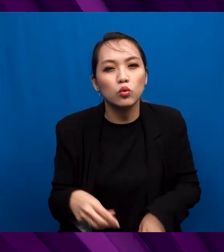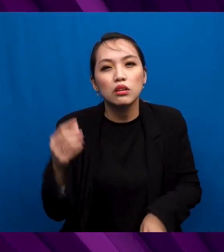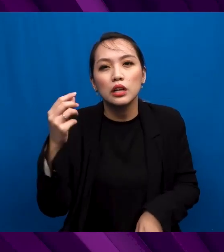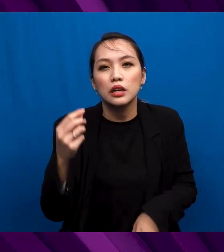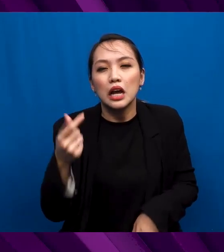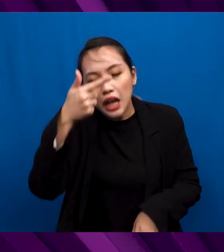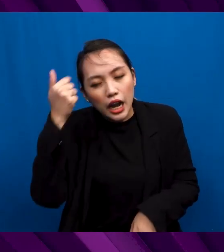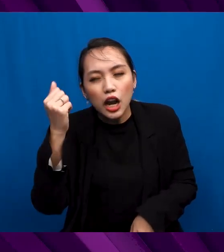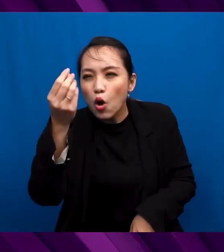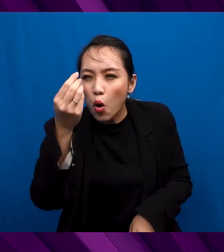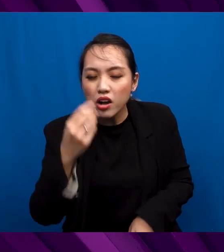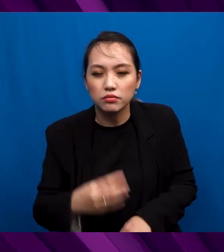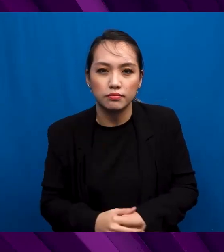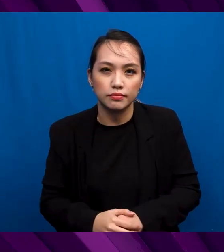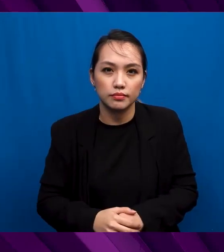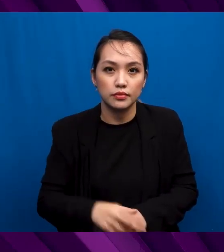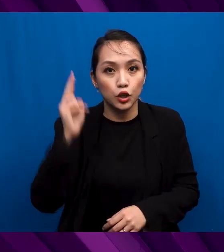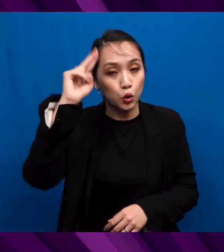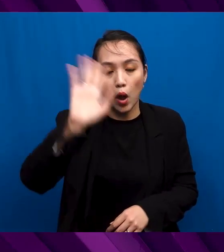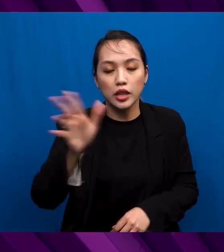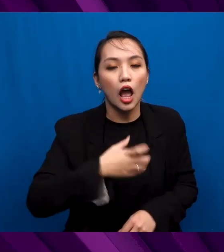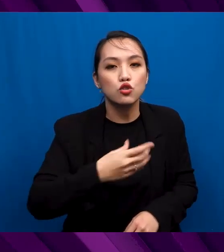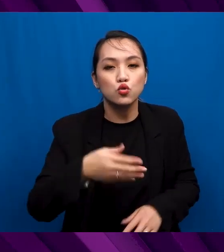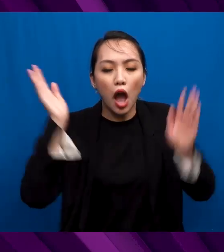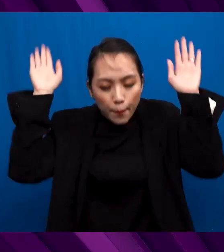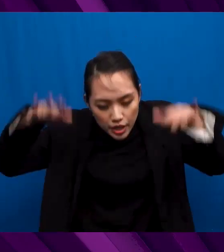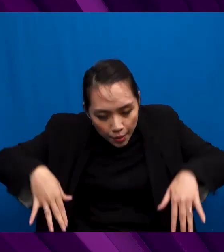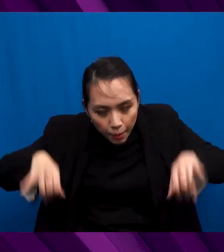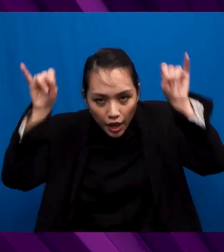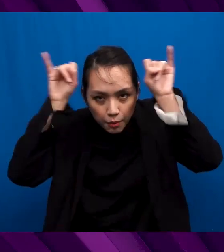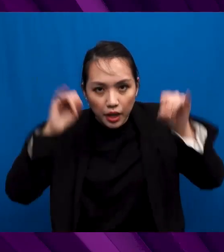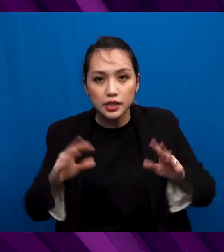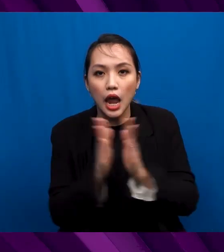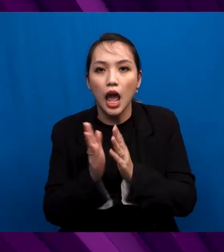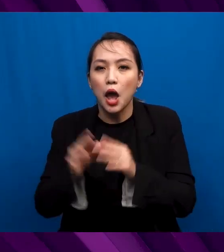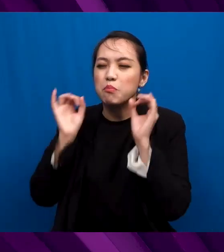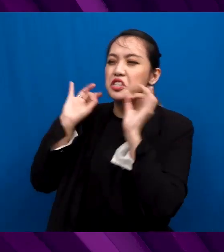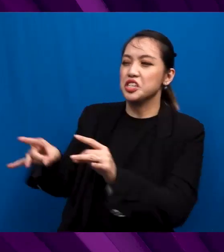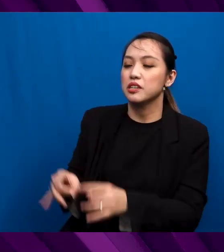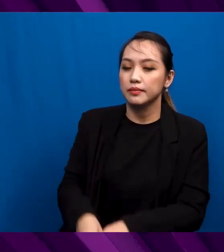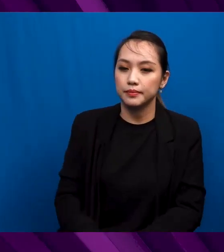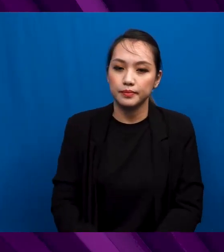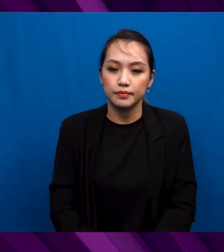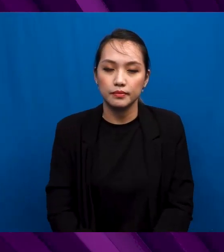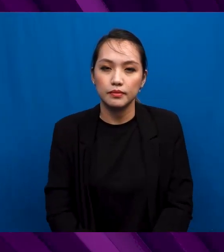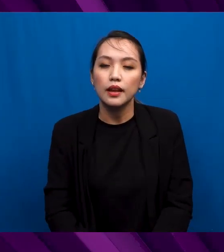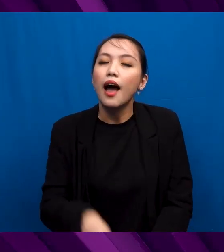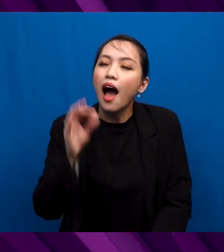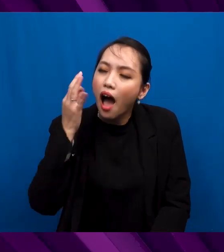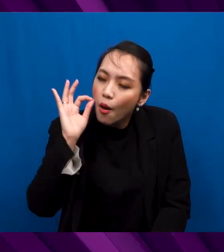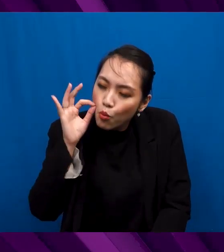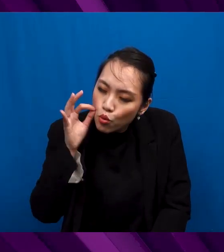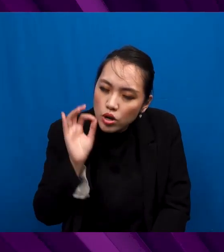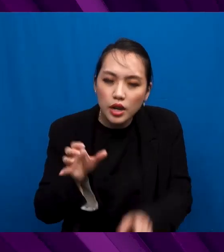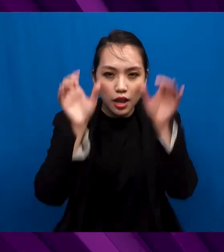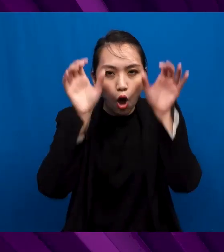benci, menyembah berhala dan dosa benci. Ampuni orang yang bersalah kepadamu, mereka salah urusan mereka. Kalau Anda dan